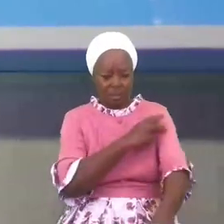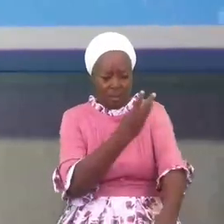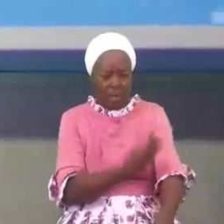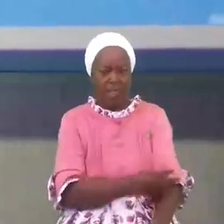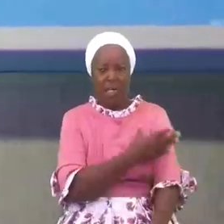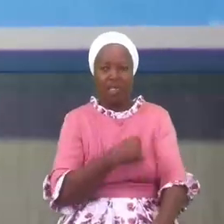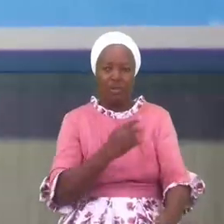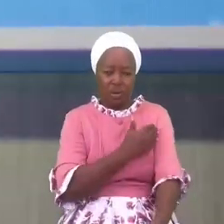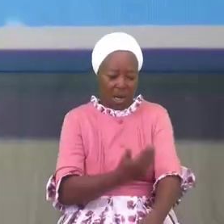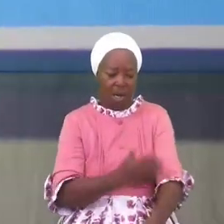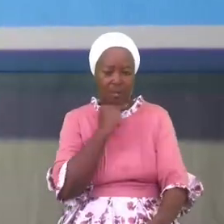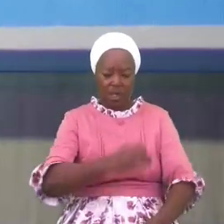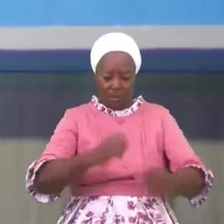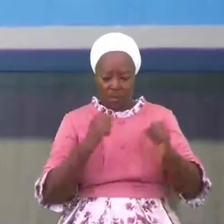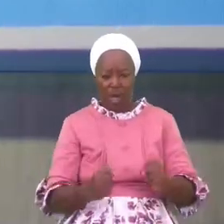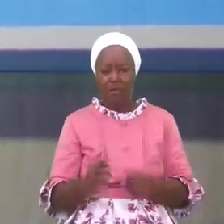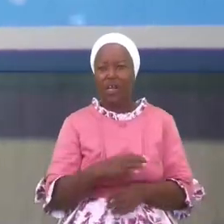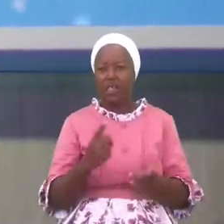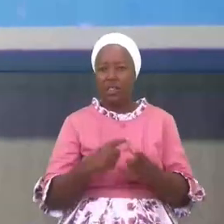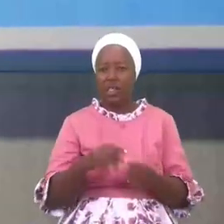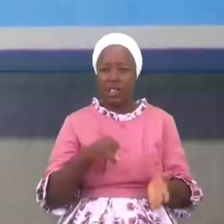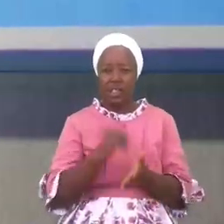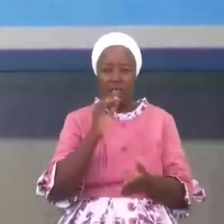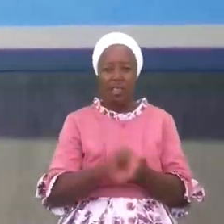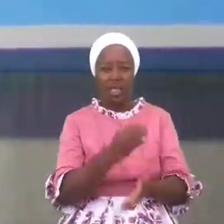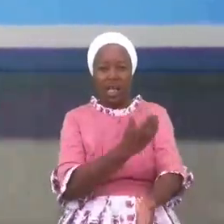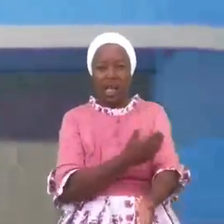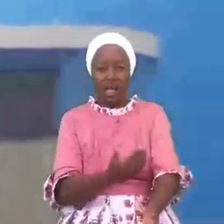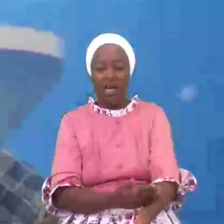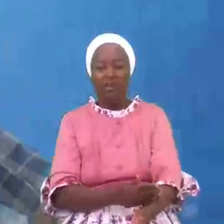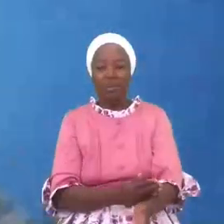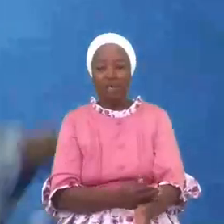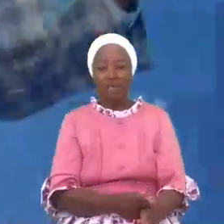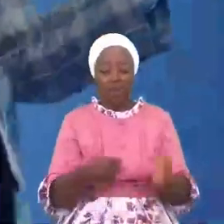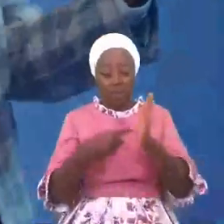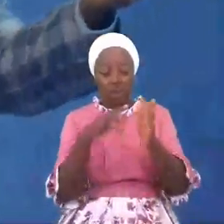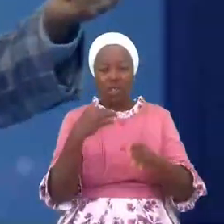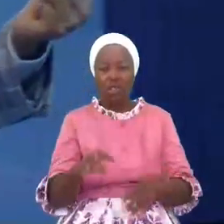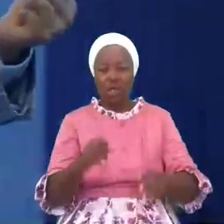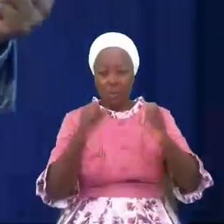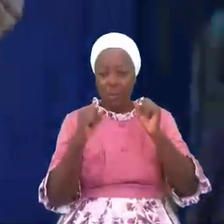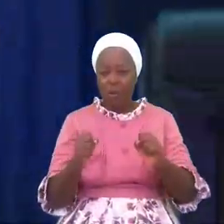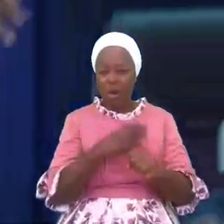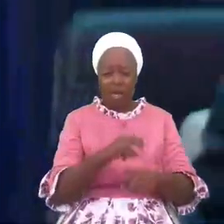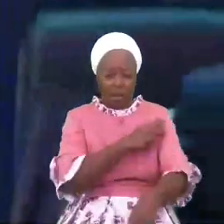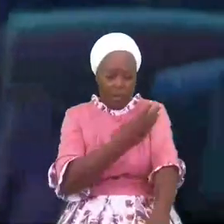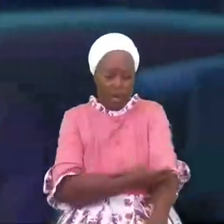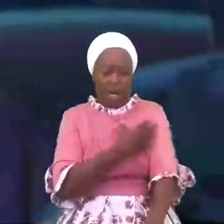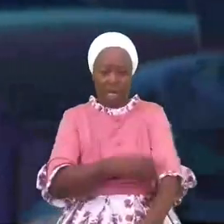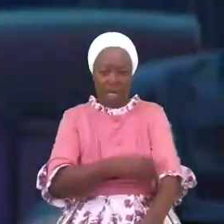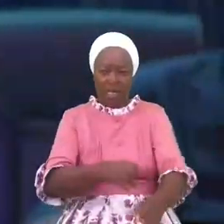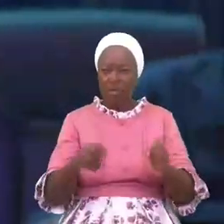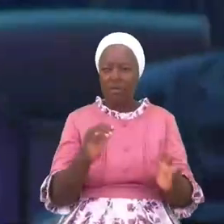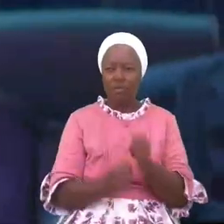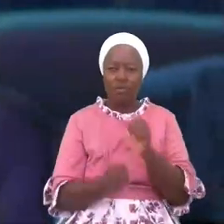ton bras est fort puissant, c'est ce bras-là, symbolisant la puissance et la force. Et la force